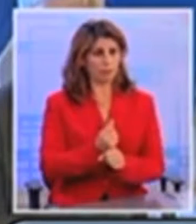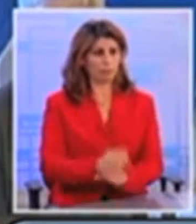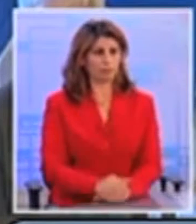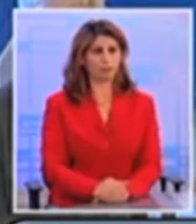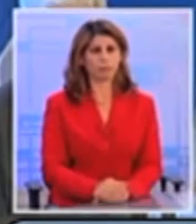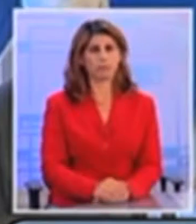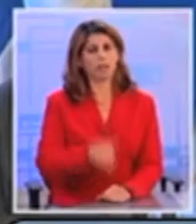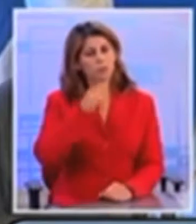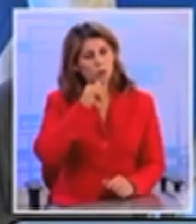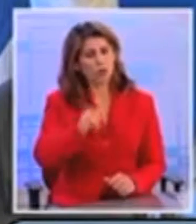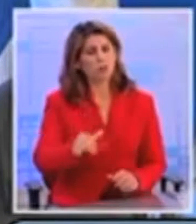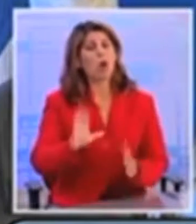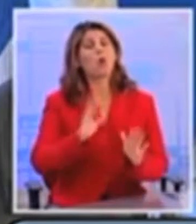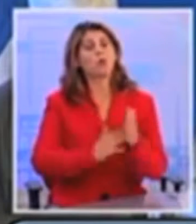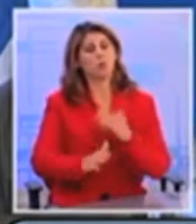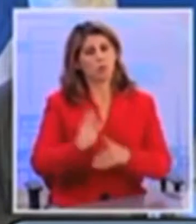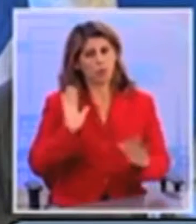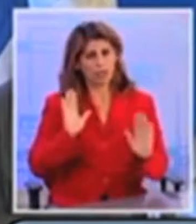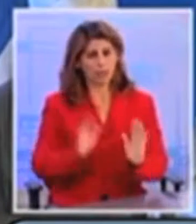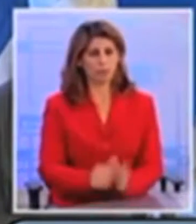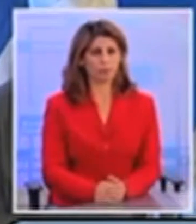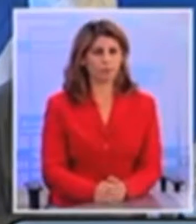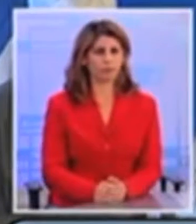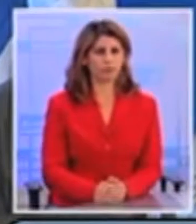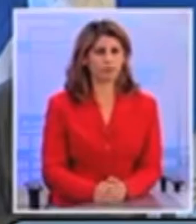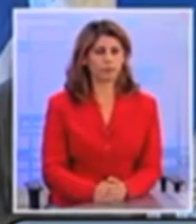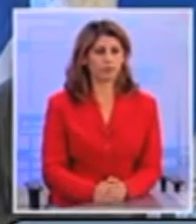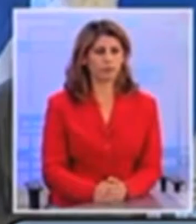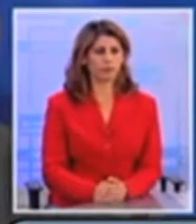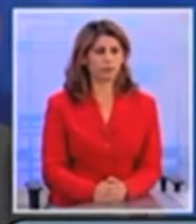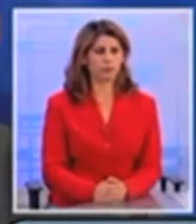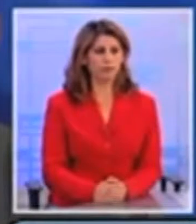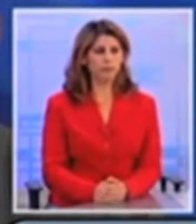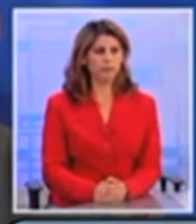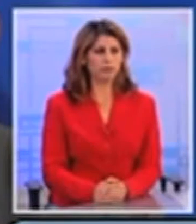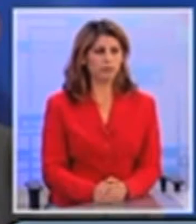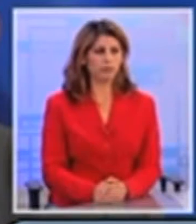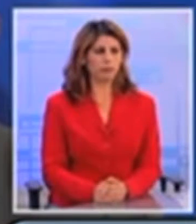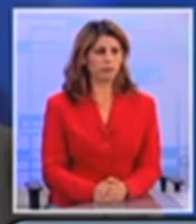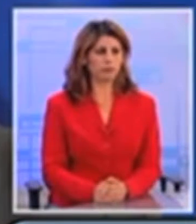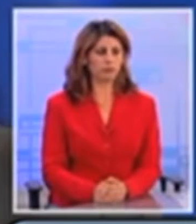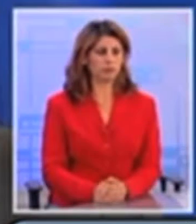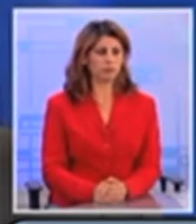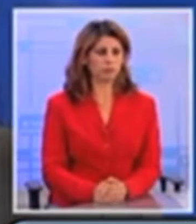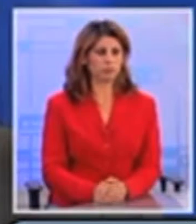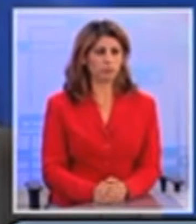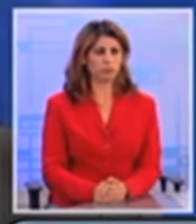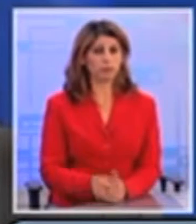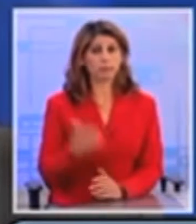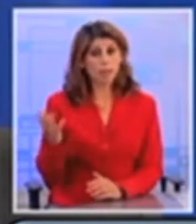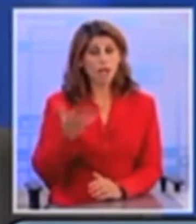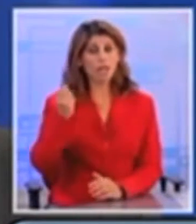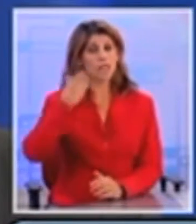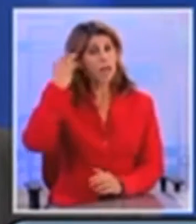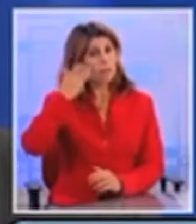de manière très rigoureuse, à établir la vérité sur les dettes réclamées à la Grèce, comme